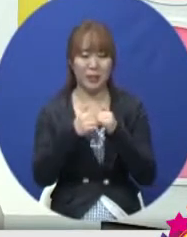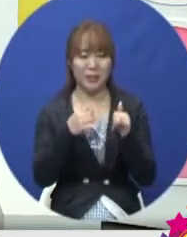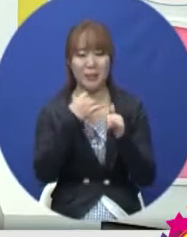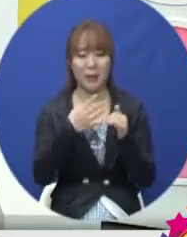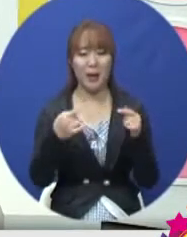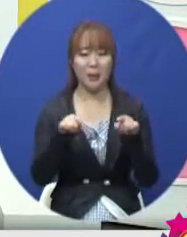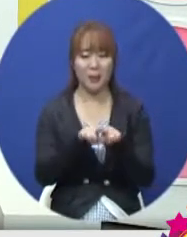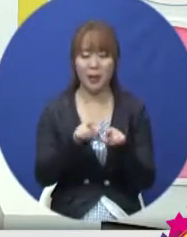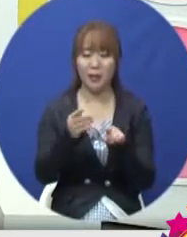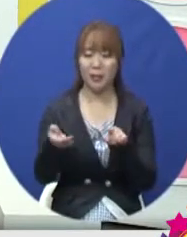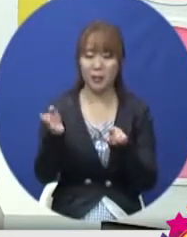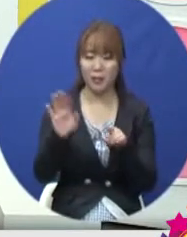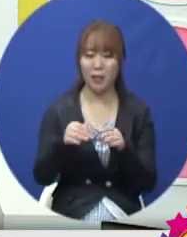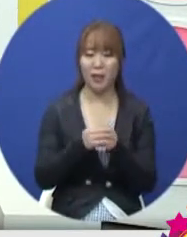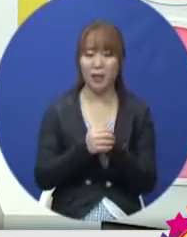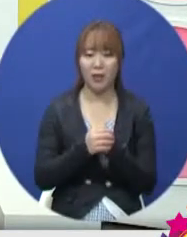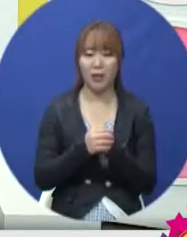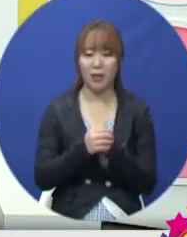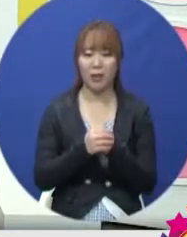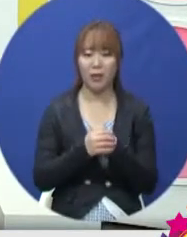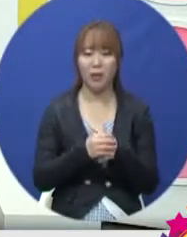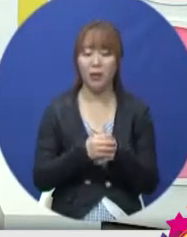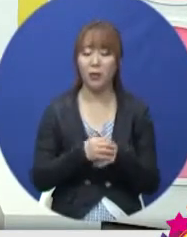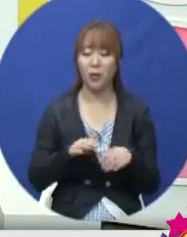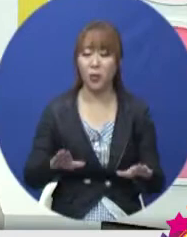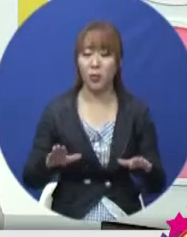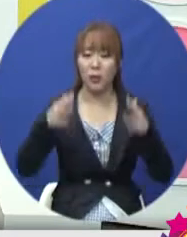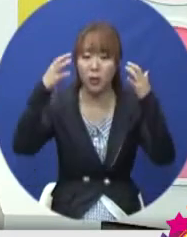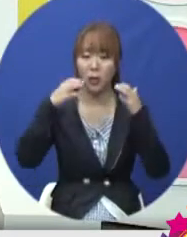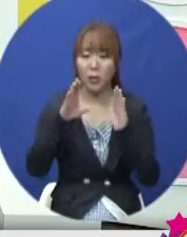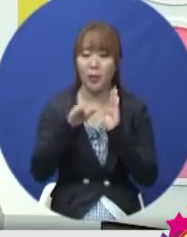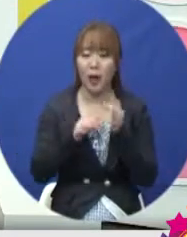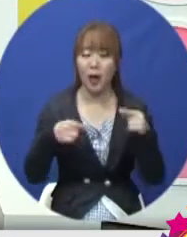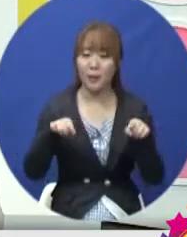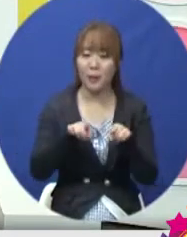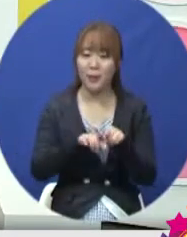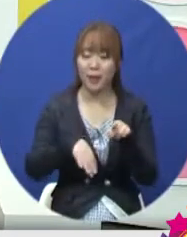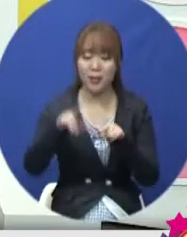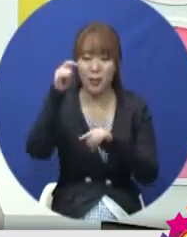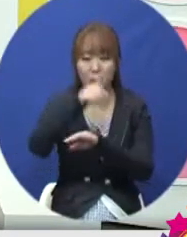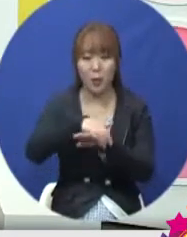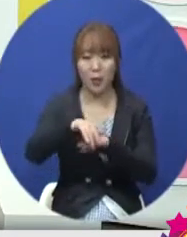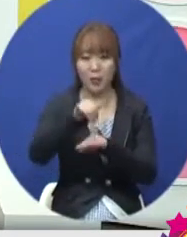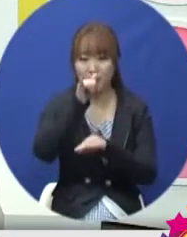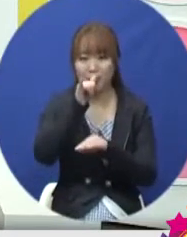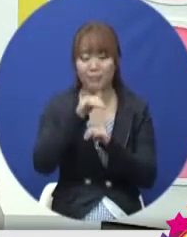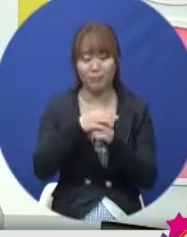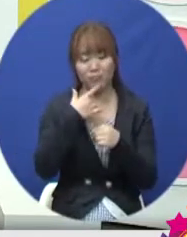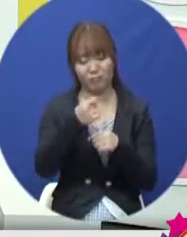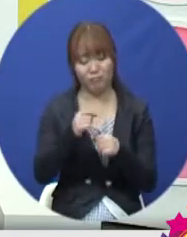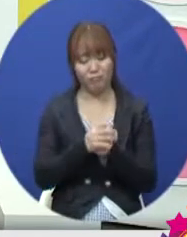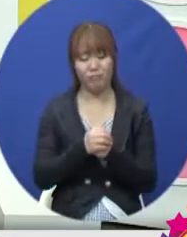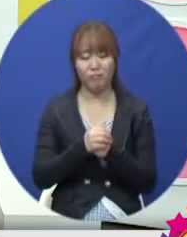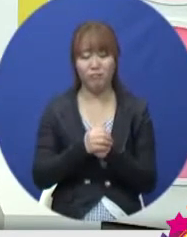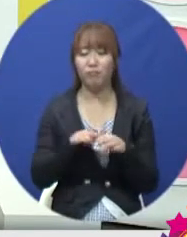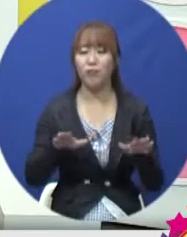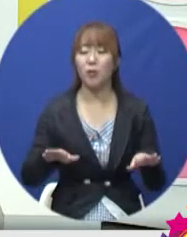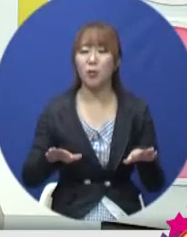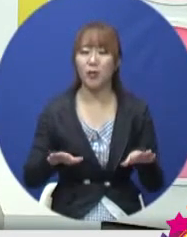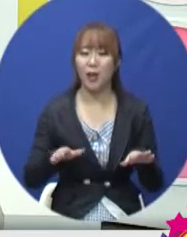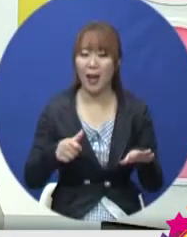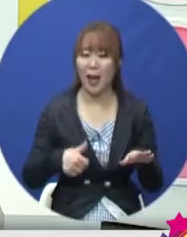가고 그런데 예. 네. 올여름에 같이 갈, 뭐, 또 피서 갈 계획이 있으세요? 누구랑? 그럼요.